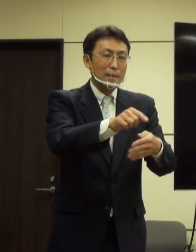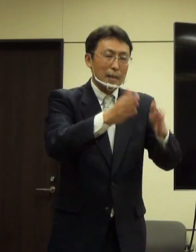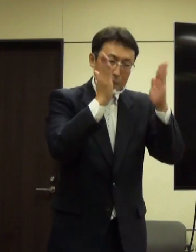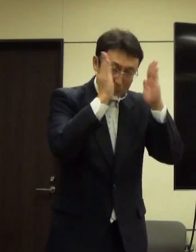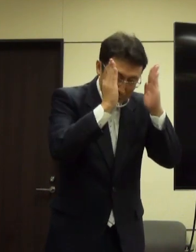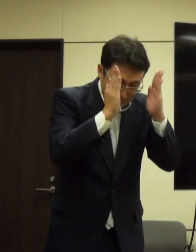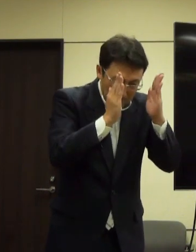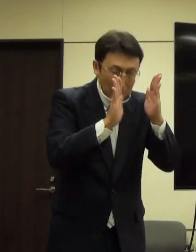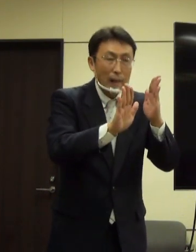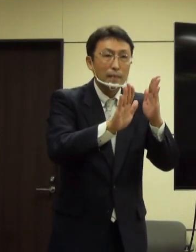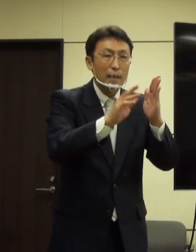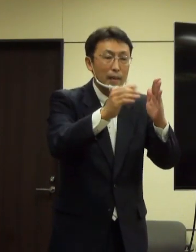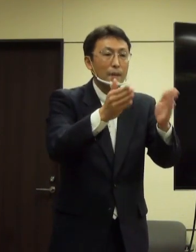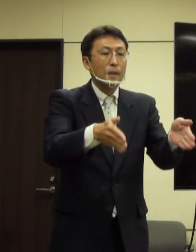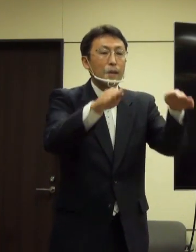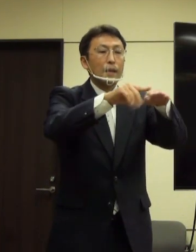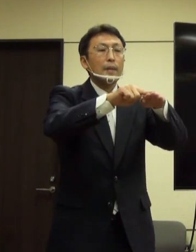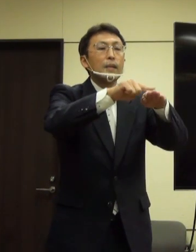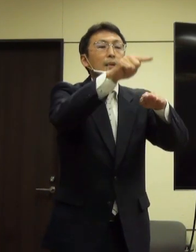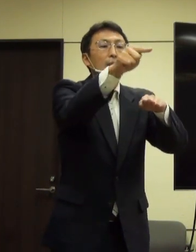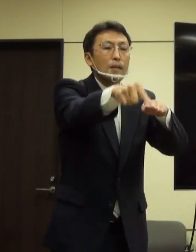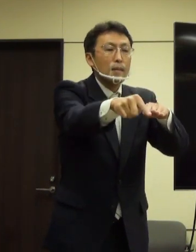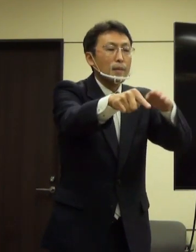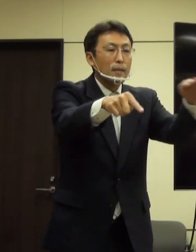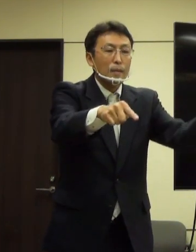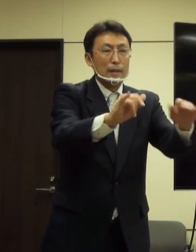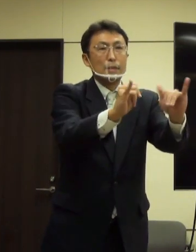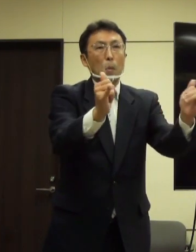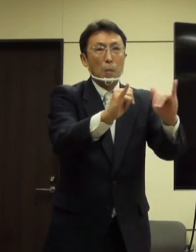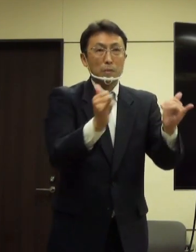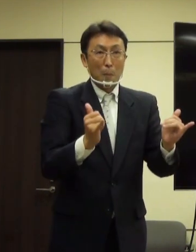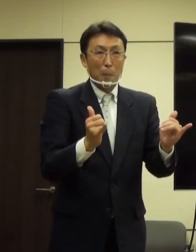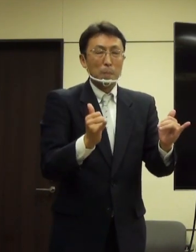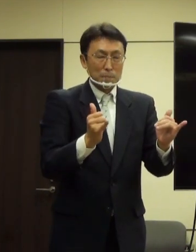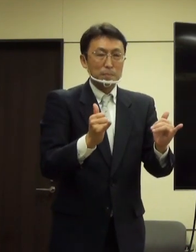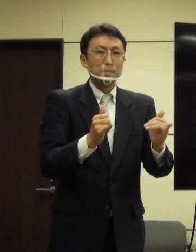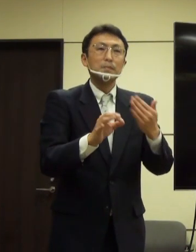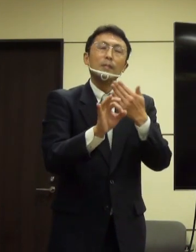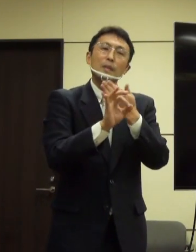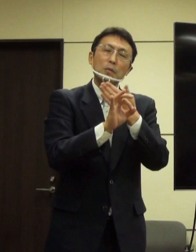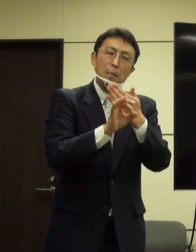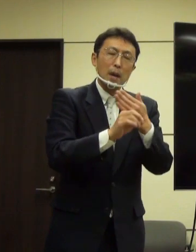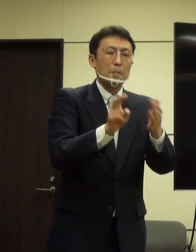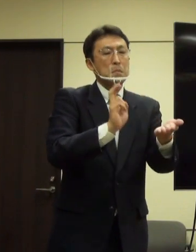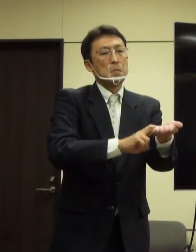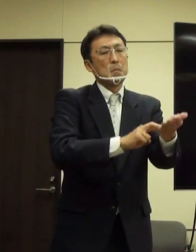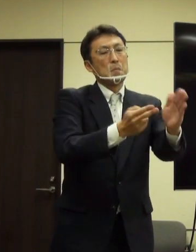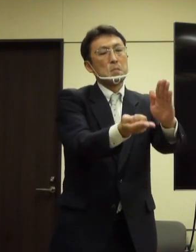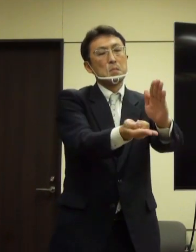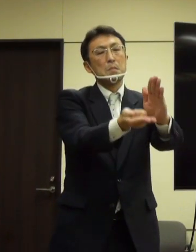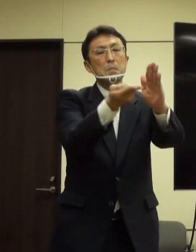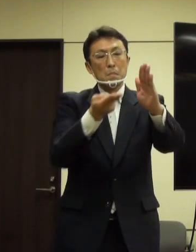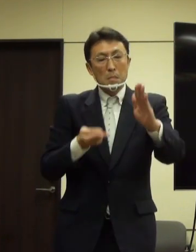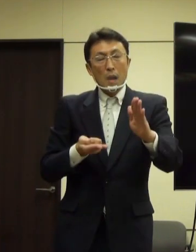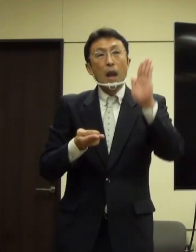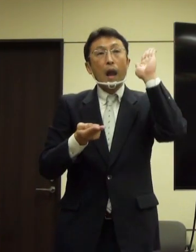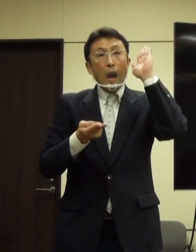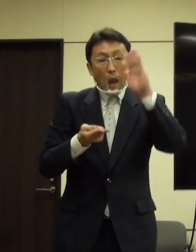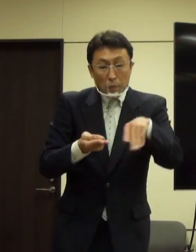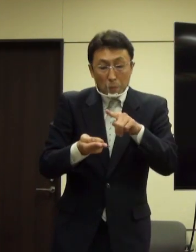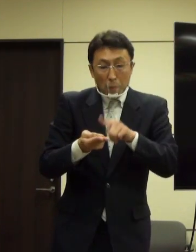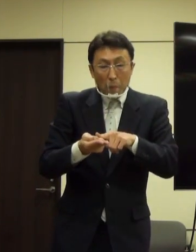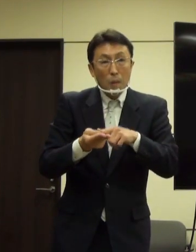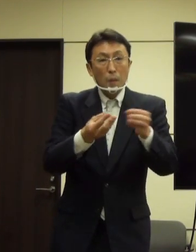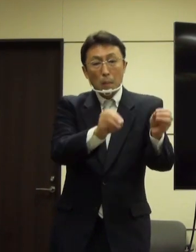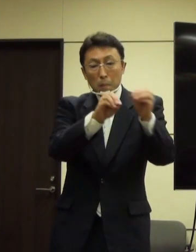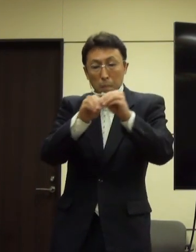まで出ますがとにかく退院された方とかでやっぱりあの陽性になっている方がいらっしゃいますのでその人から